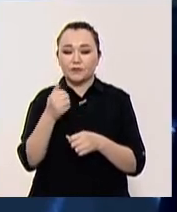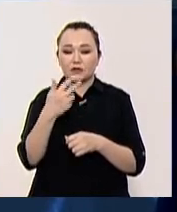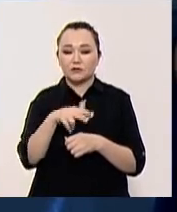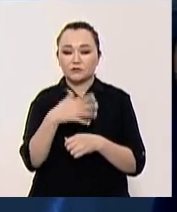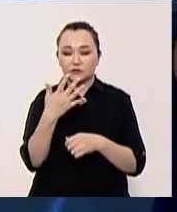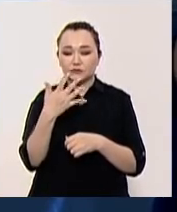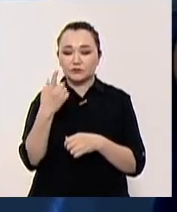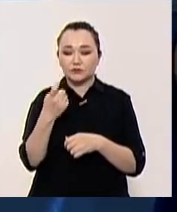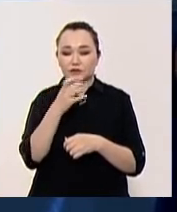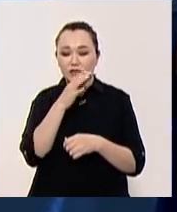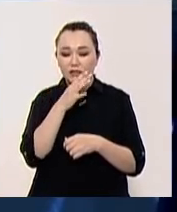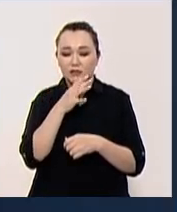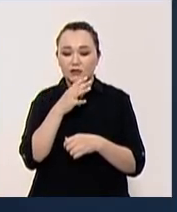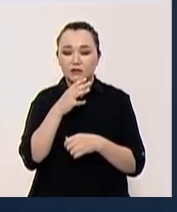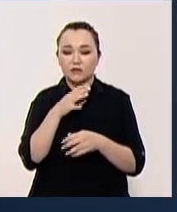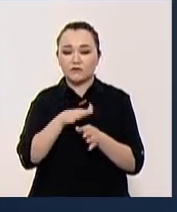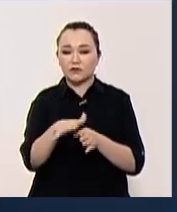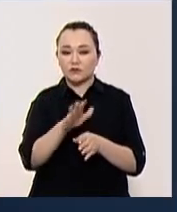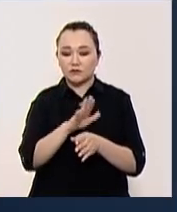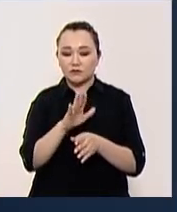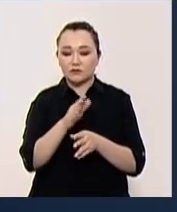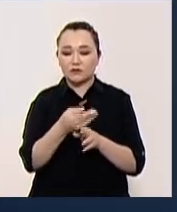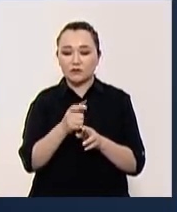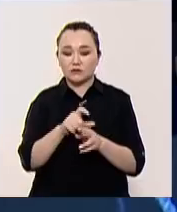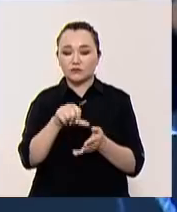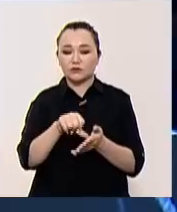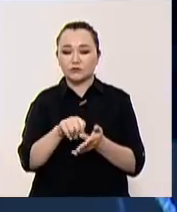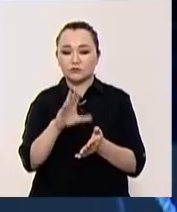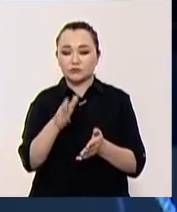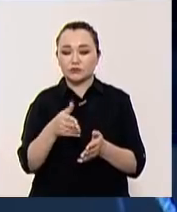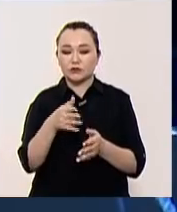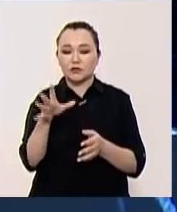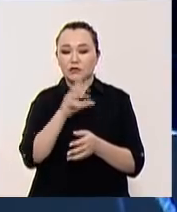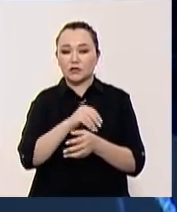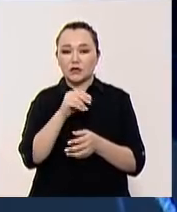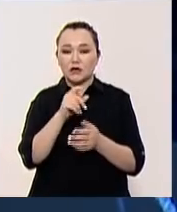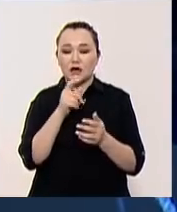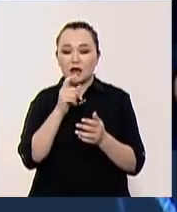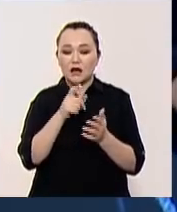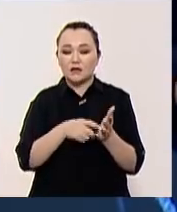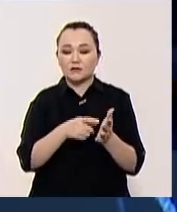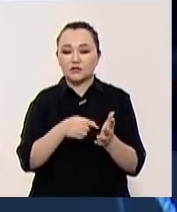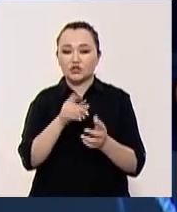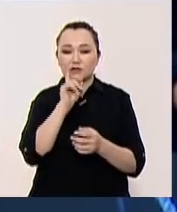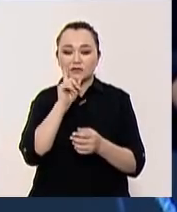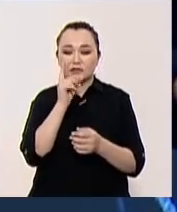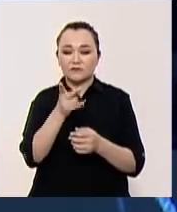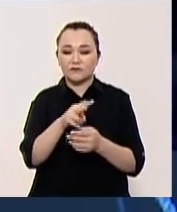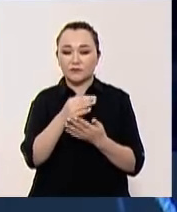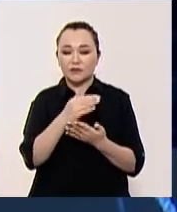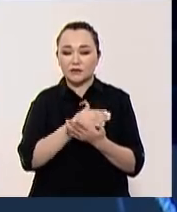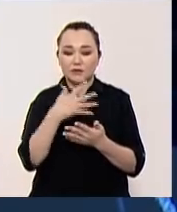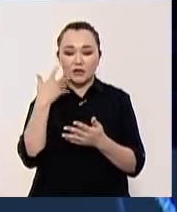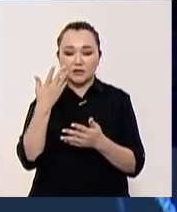35 жасқа толмаған болса, ол қатыса алады. Қарағанды жастары бағана айтылған екі бағдарлама бойынша